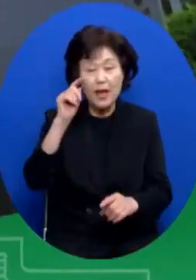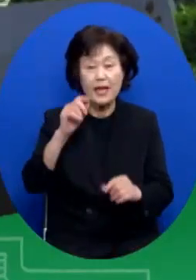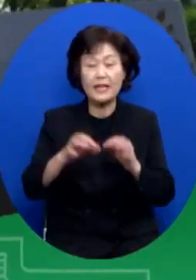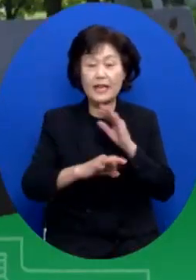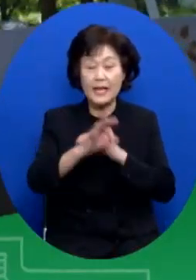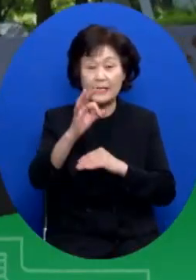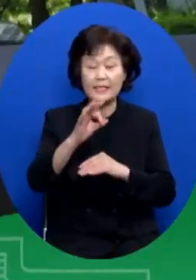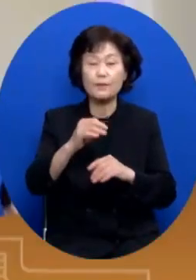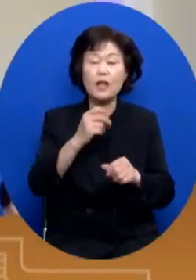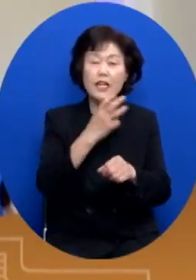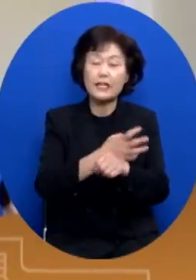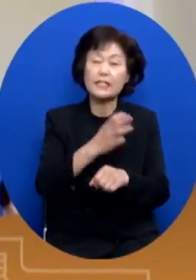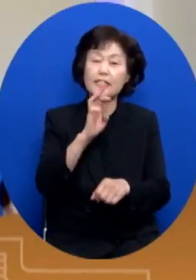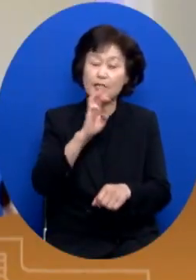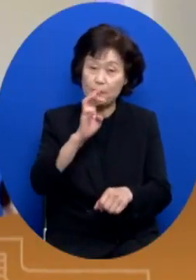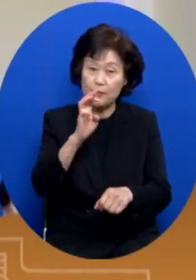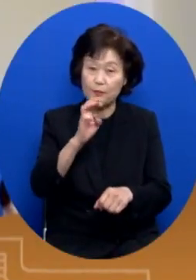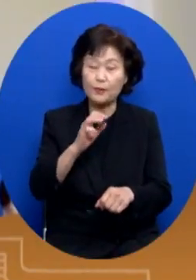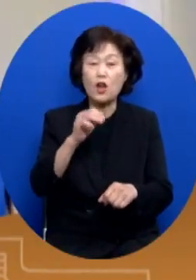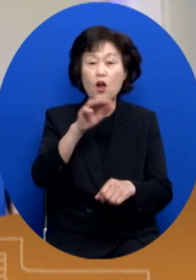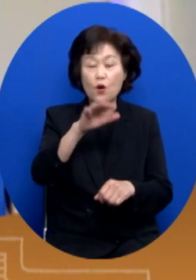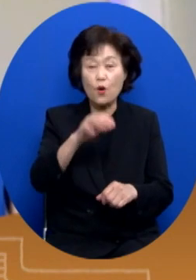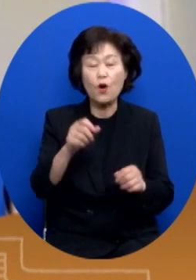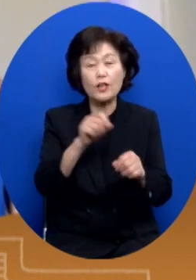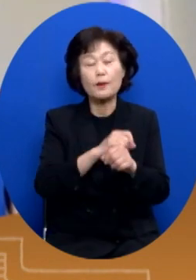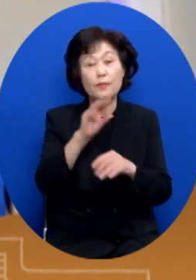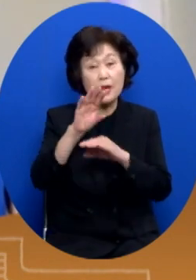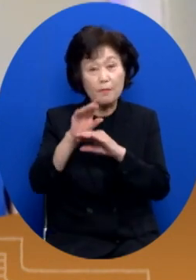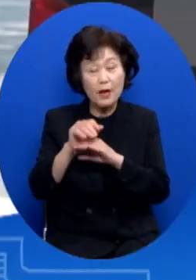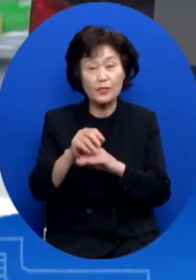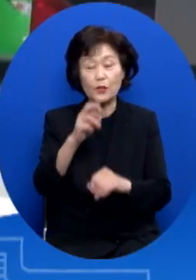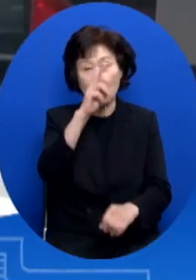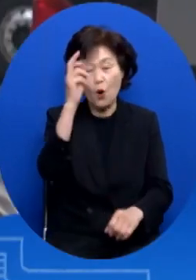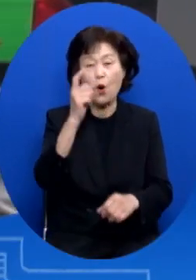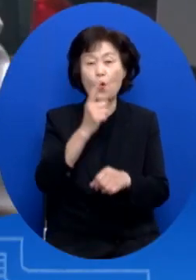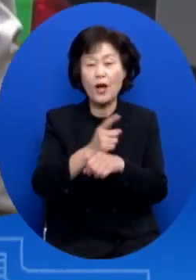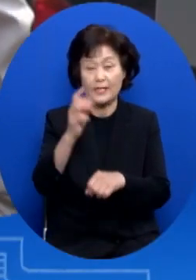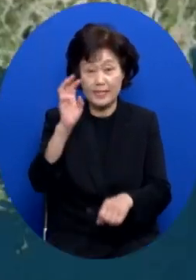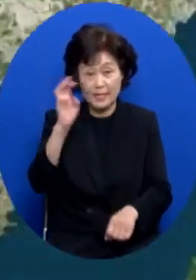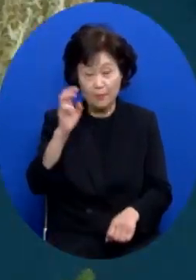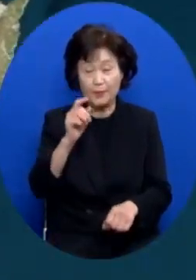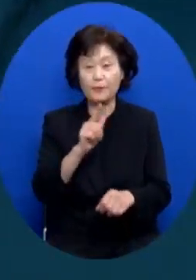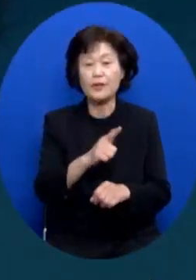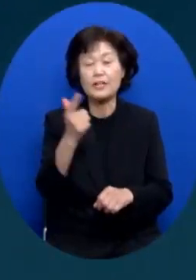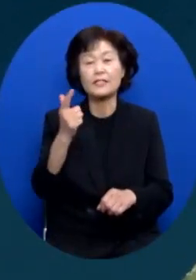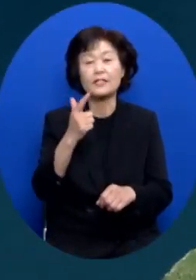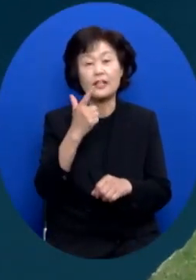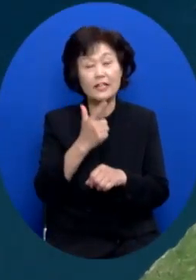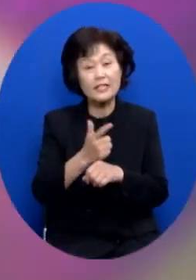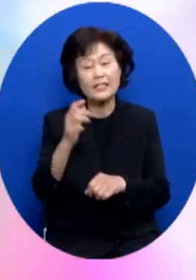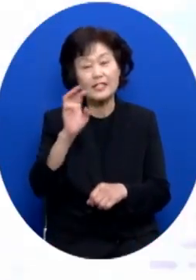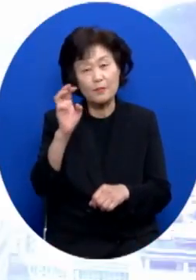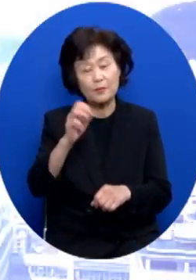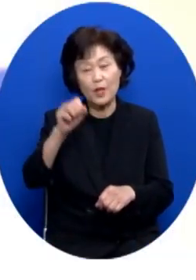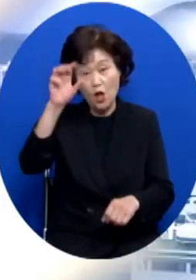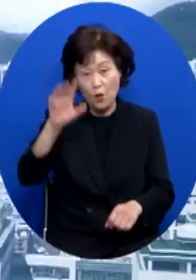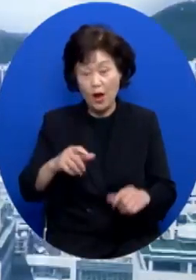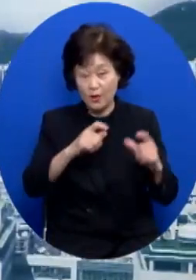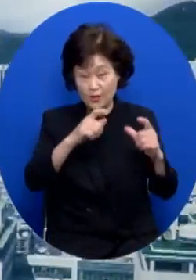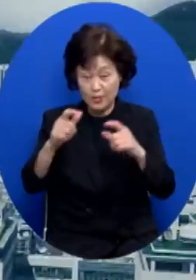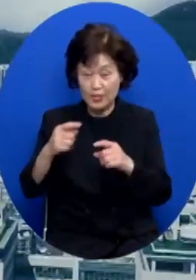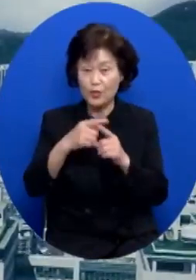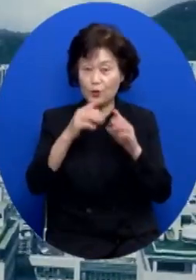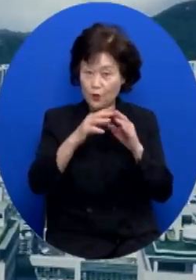30분 생방송되며 광주 현지 특별 방송은 시 30분 저 6시 30분 광주 지역교회와